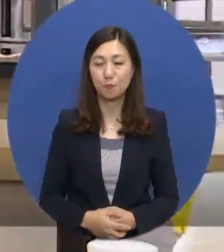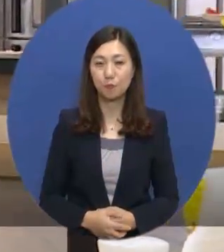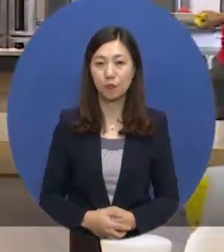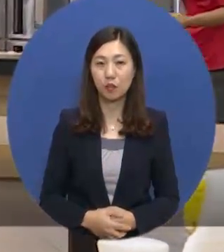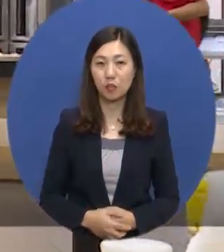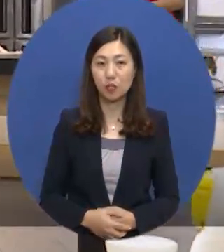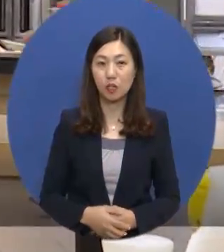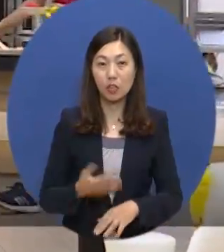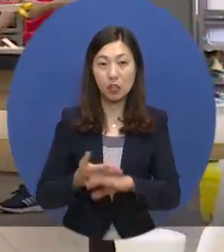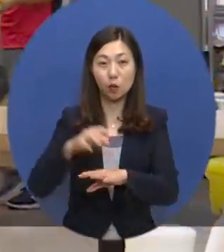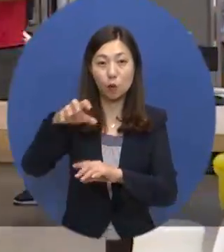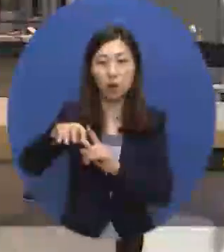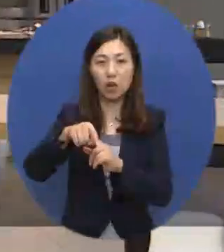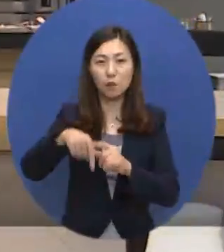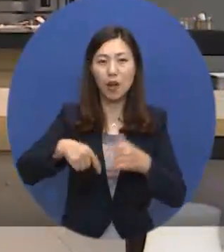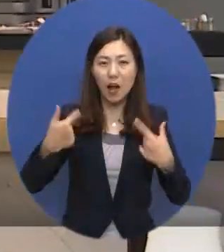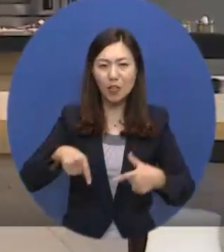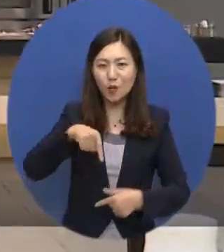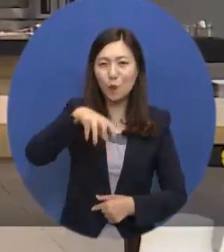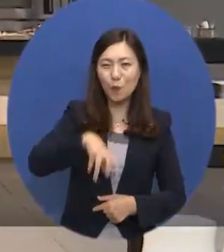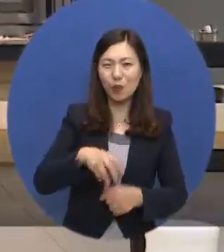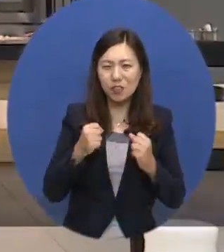전기훈련 아니면 여기 이천에 여기 와 있을